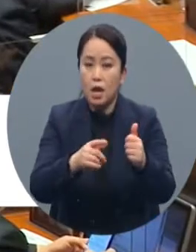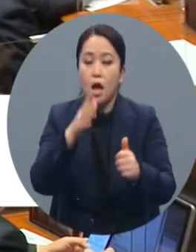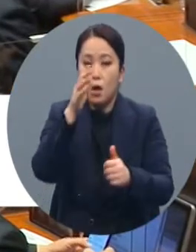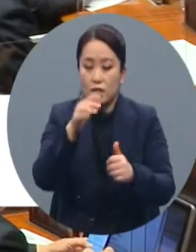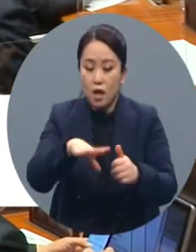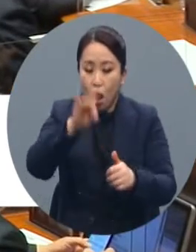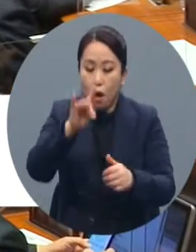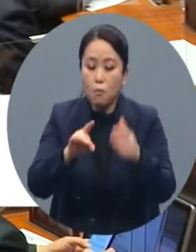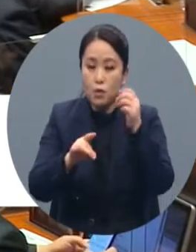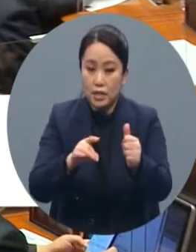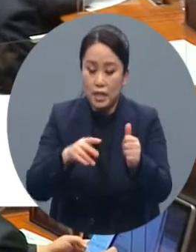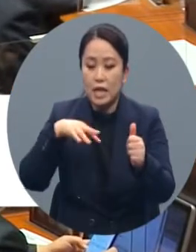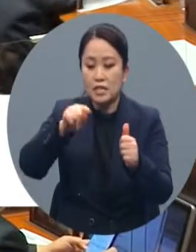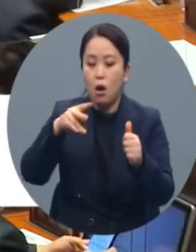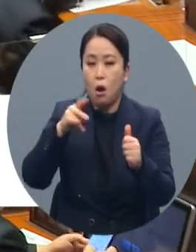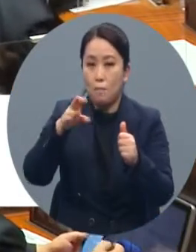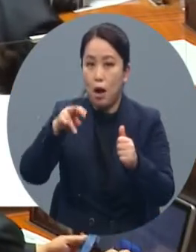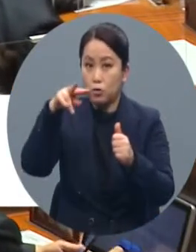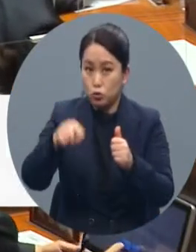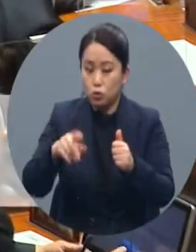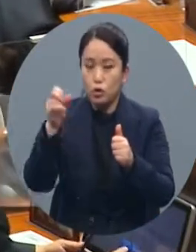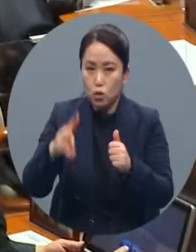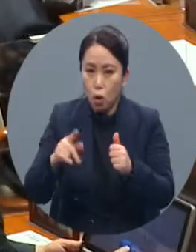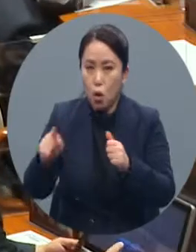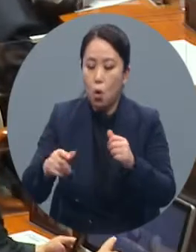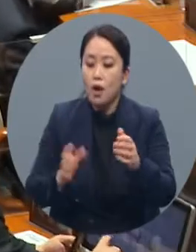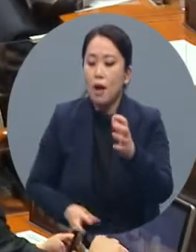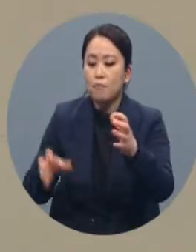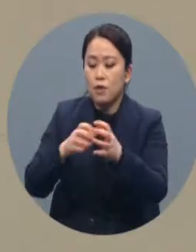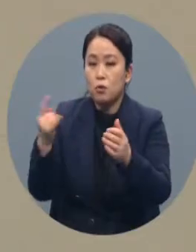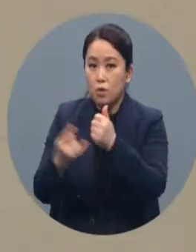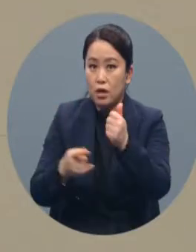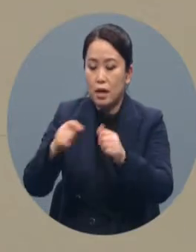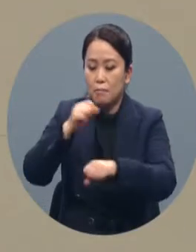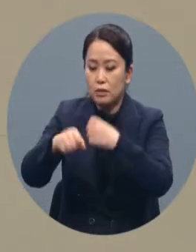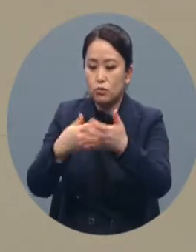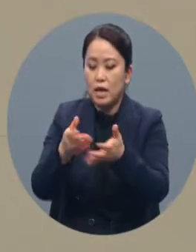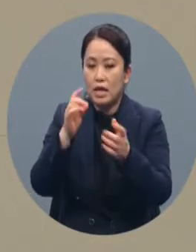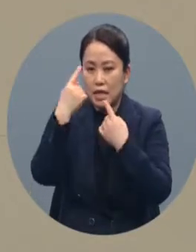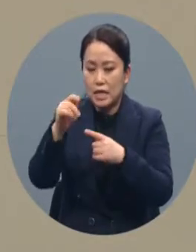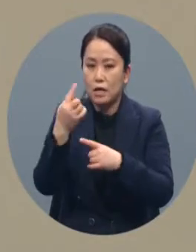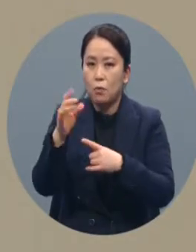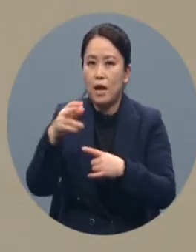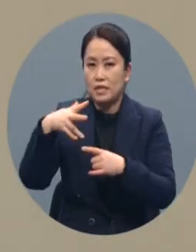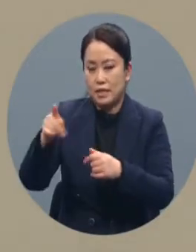협력위원회 초대 위원장은 민주당의 이광재 의원이 맡을 것으로 예상됩니다.